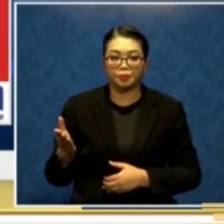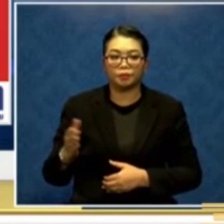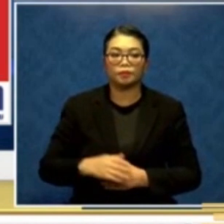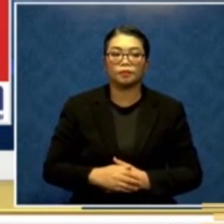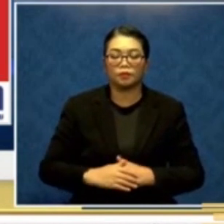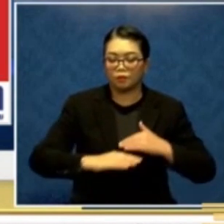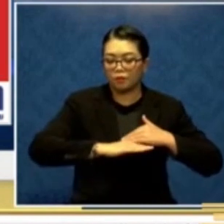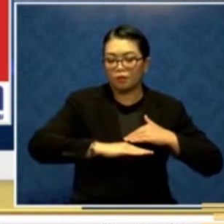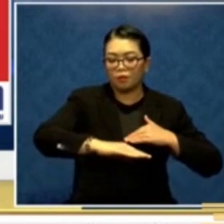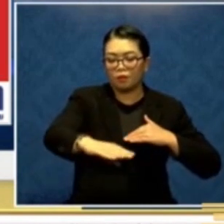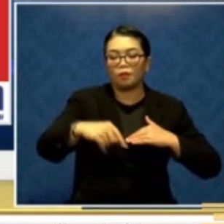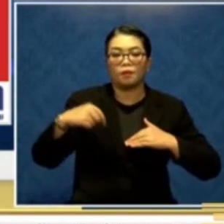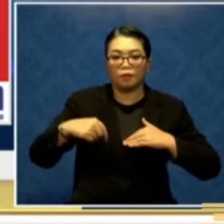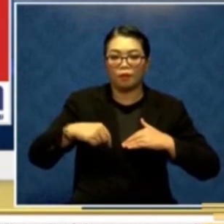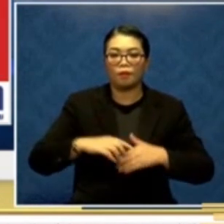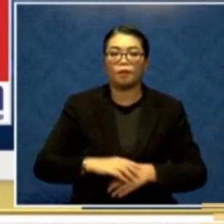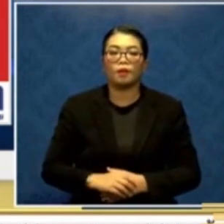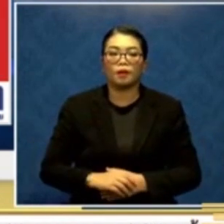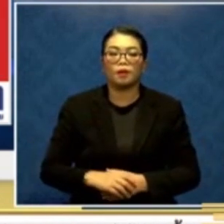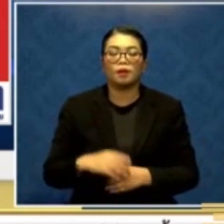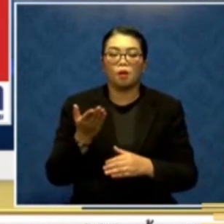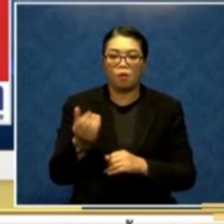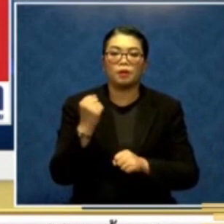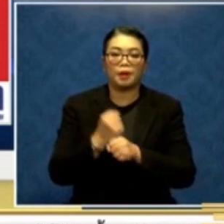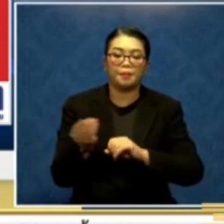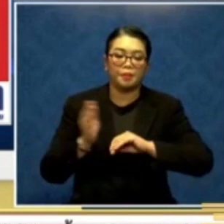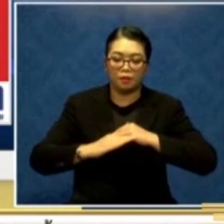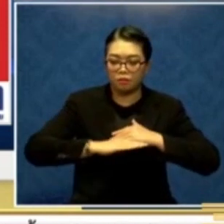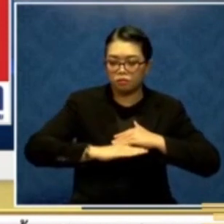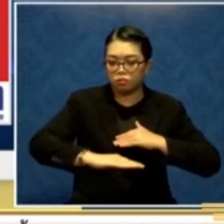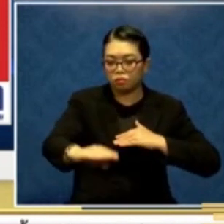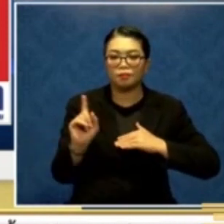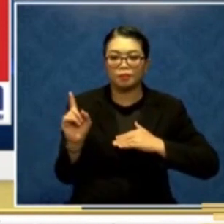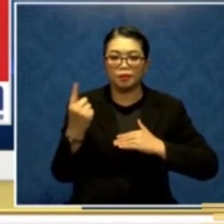อบรรบือเป็นโครงการร่มน้ำเสียวอำเภอบรรบือ